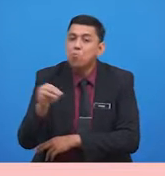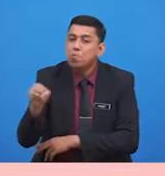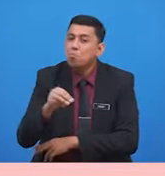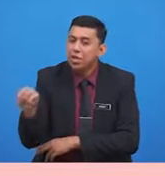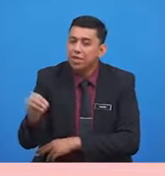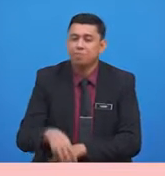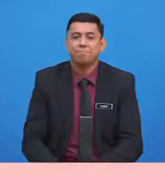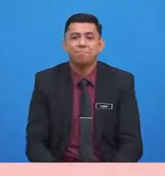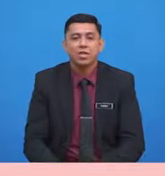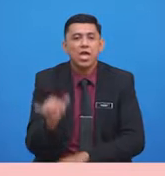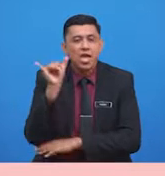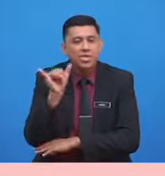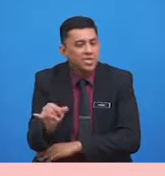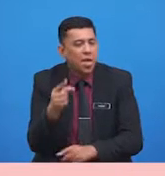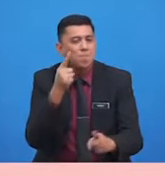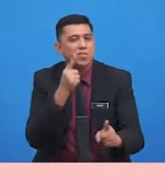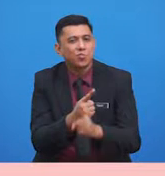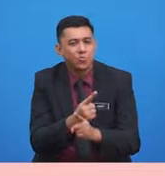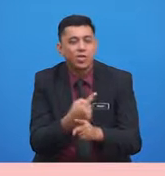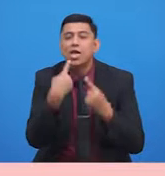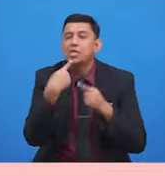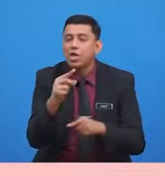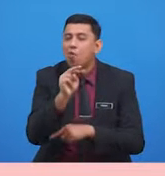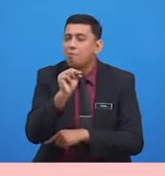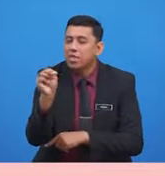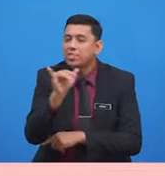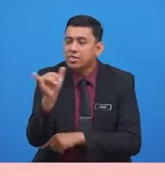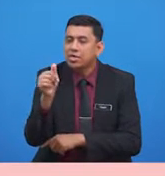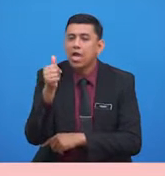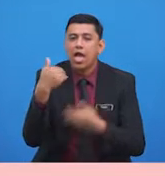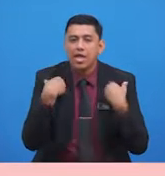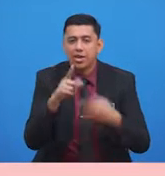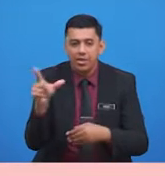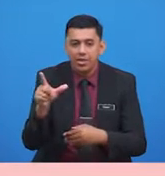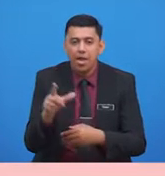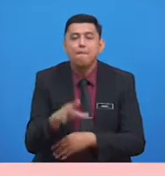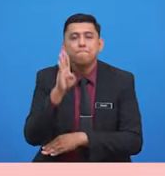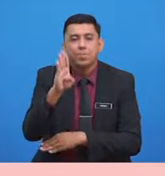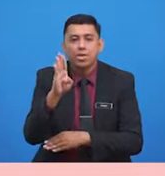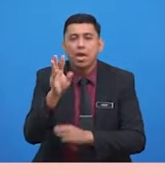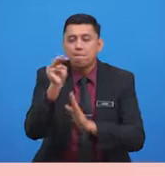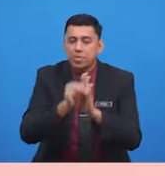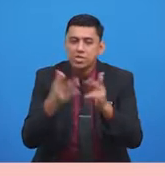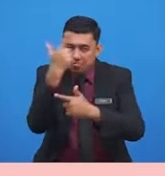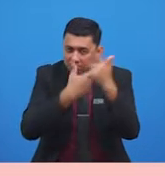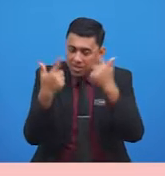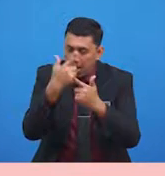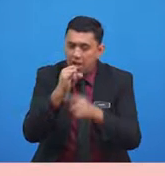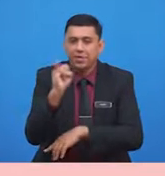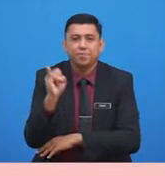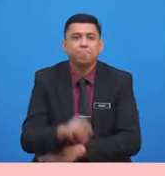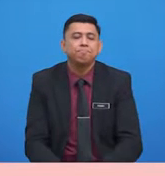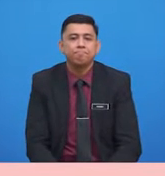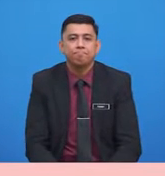murid-murid? Ya, betul. Jawapannya adalah B. Menziarahi.